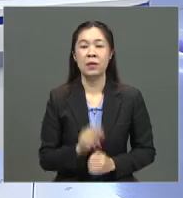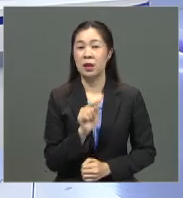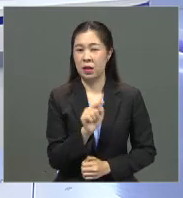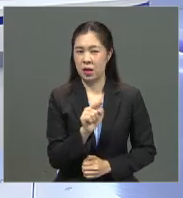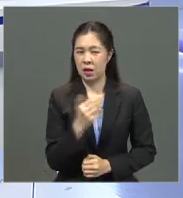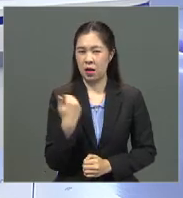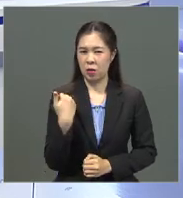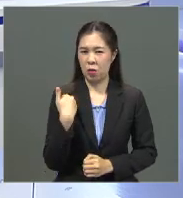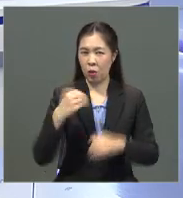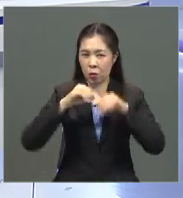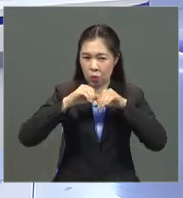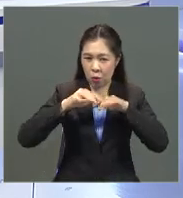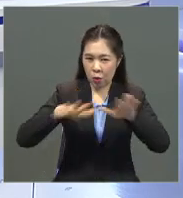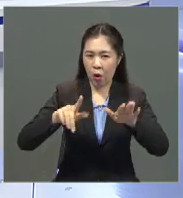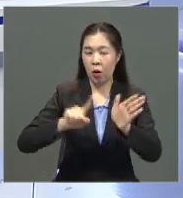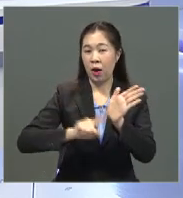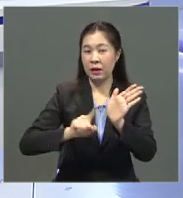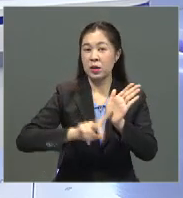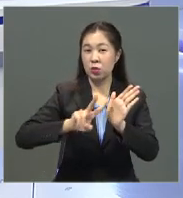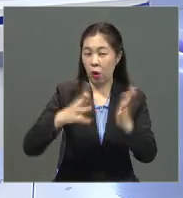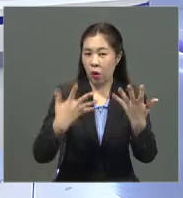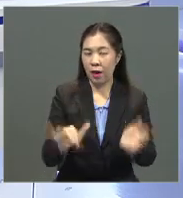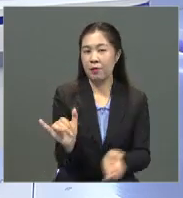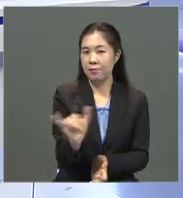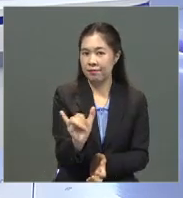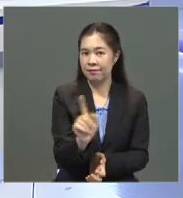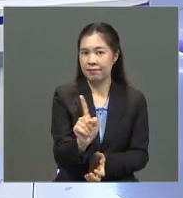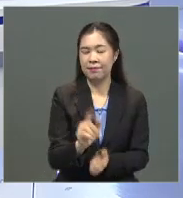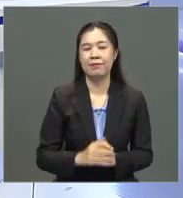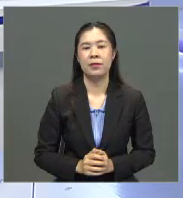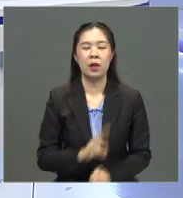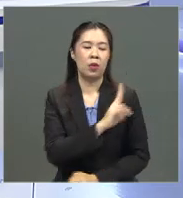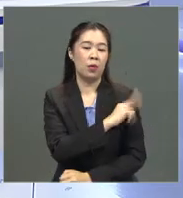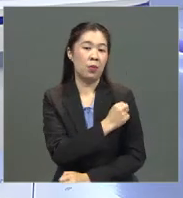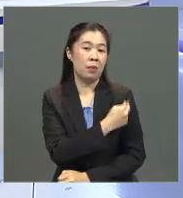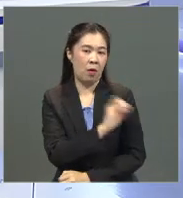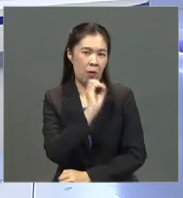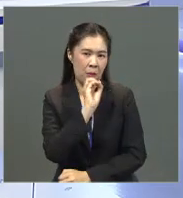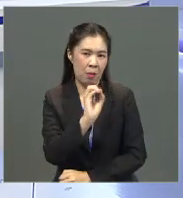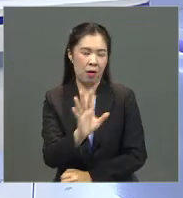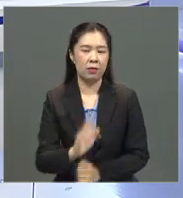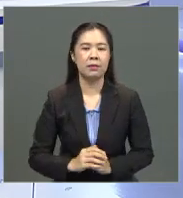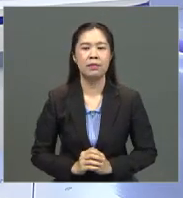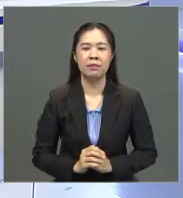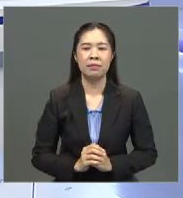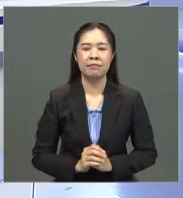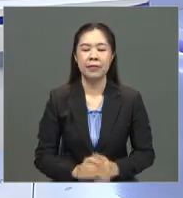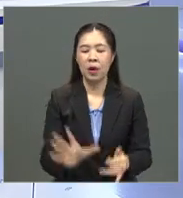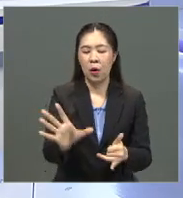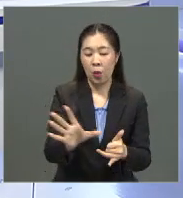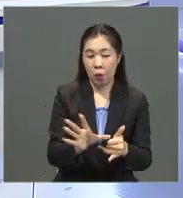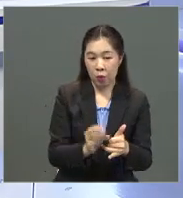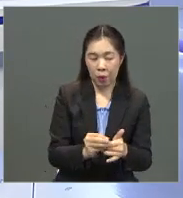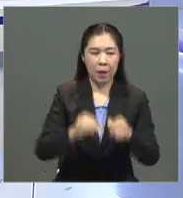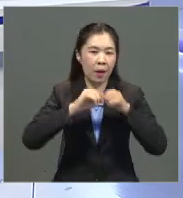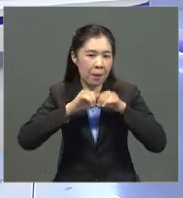นี้แล้วเข้าสู่ช่วงการระบาดรอบ 2แล้วรึยังก็ดีพอขอขอบคุณหมอก็เลยมองว่ามันไม่ใช่เรื่องของการติดหรือว่าการ